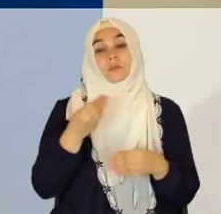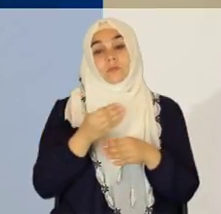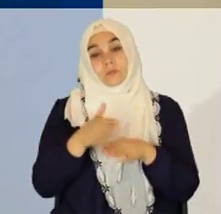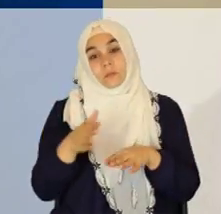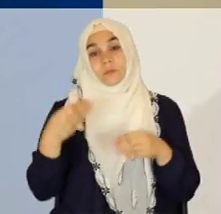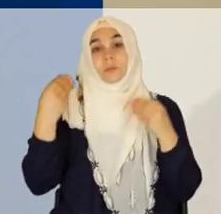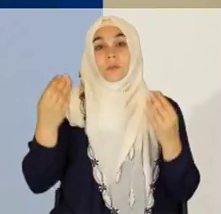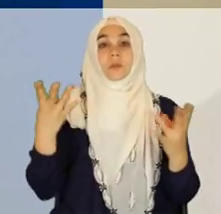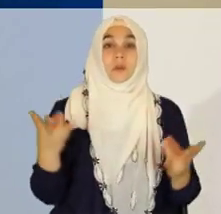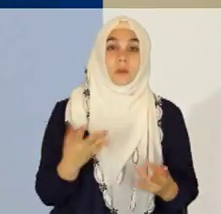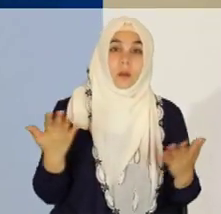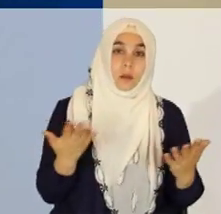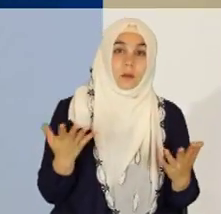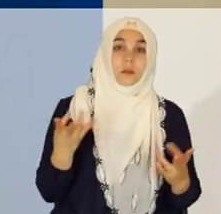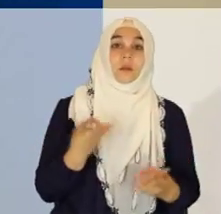chiqaraman?